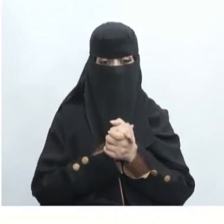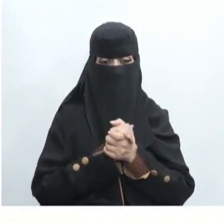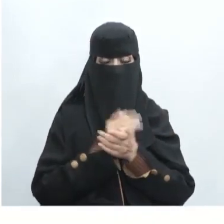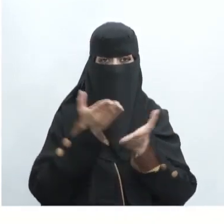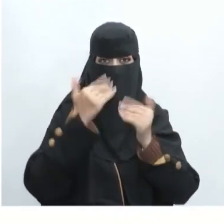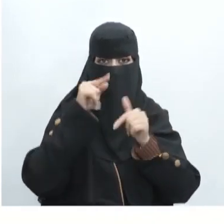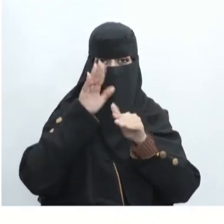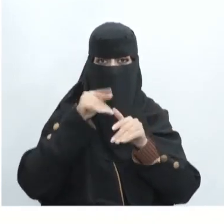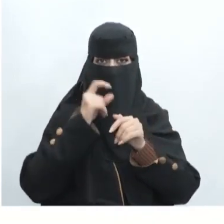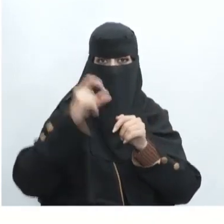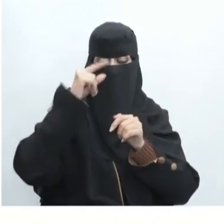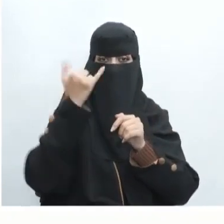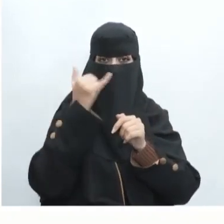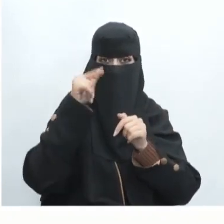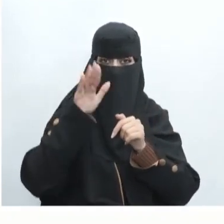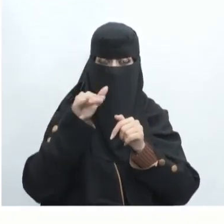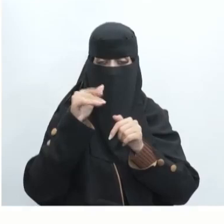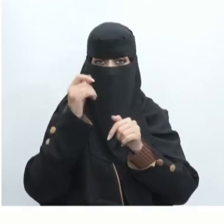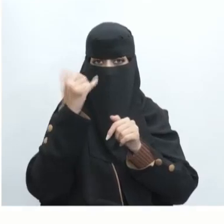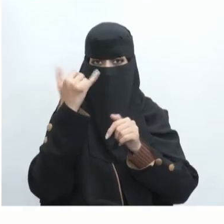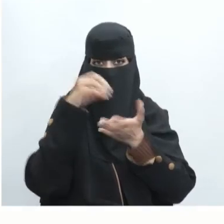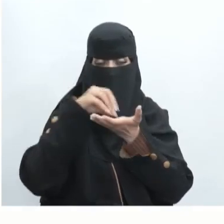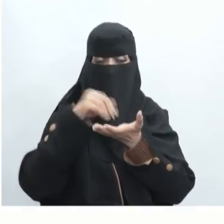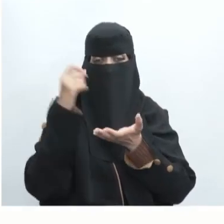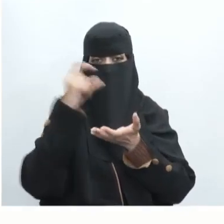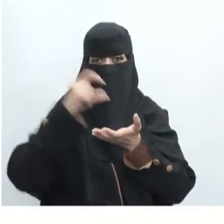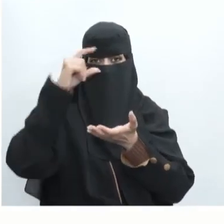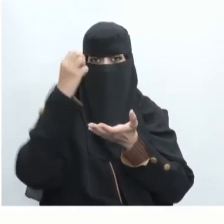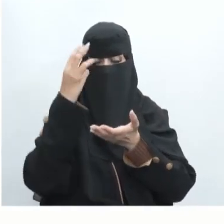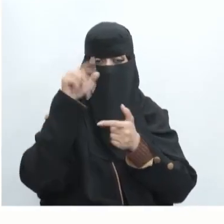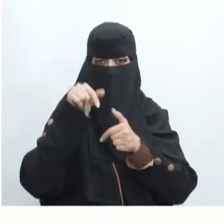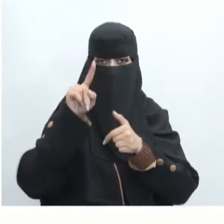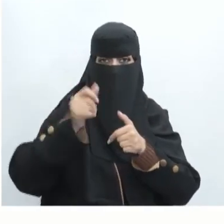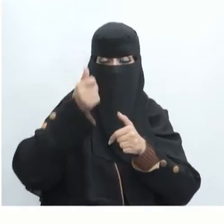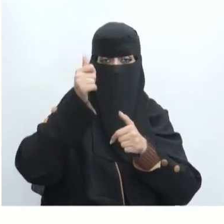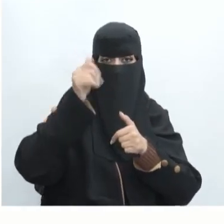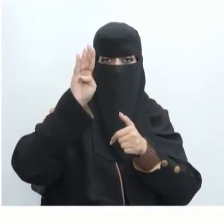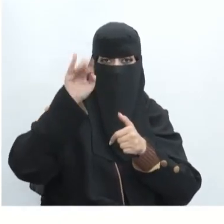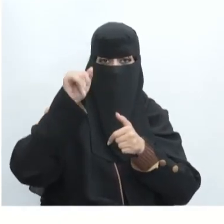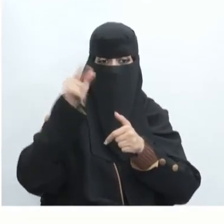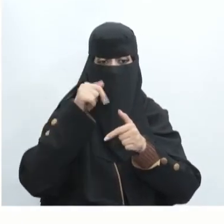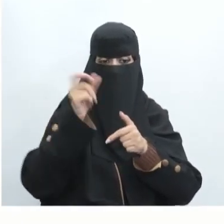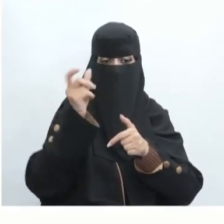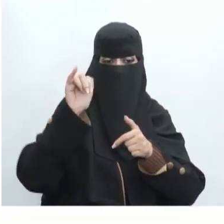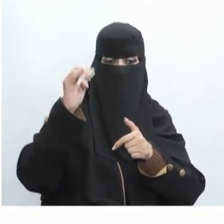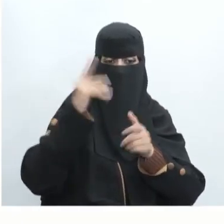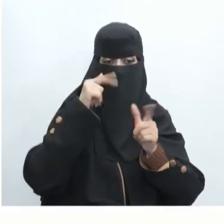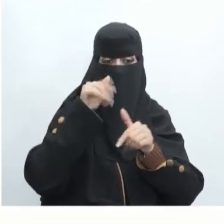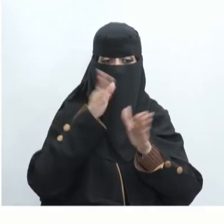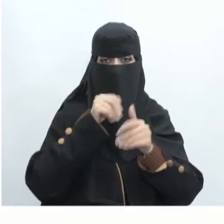دوله اسلاميه ودول اسلاميه ثلاث ممتازين باكستان احسنتم ونيجيريا